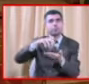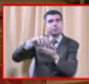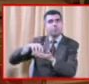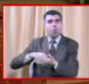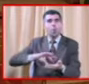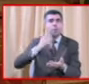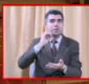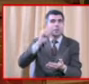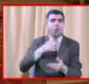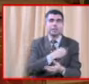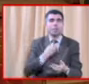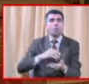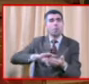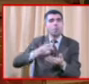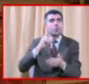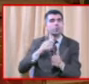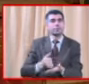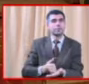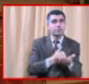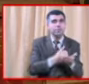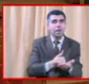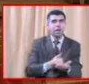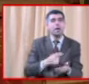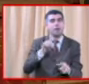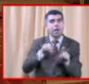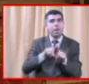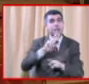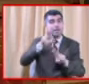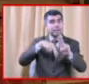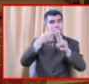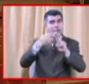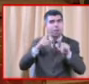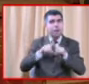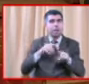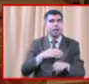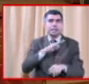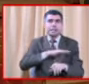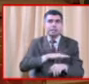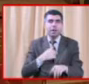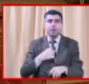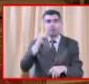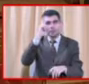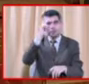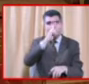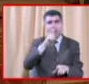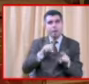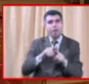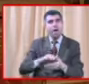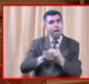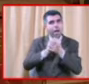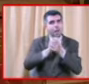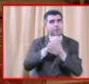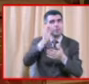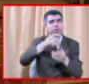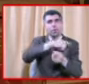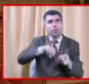يخص القطاع ديال الصحه العموميه. على كل حال جوابكم مطمئن وحنا يعني مرتاحين ليه، وكنتمنوا